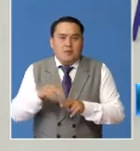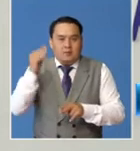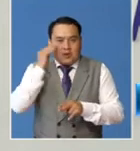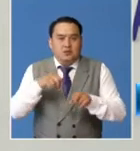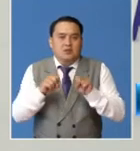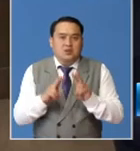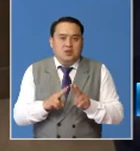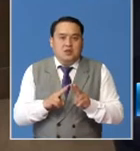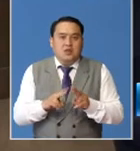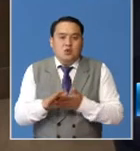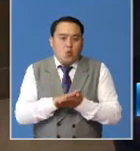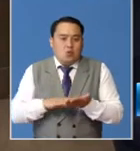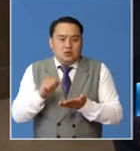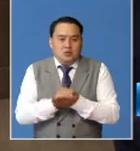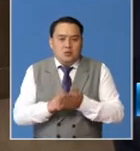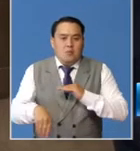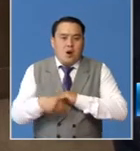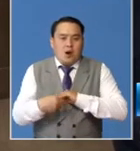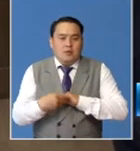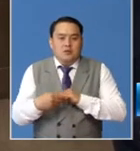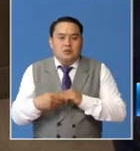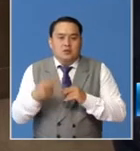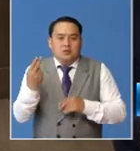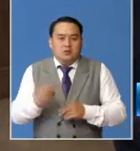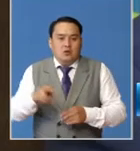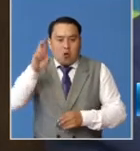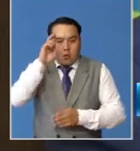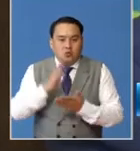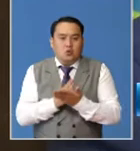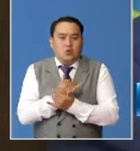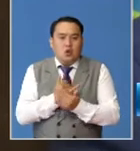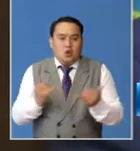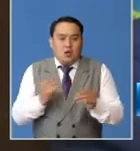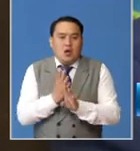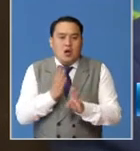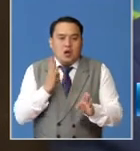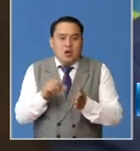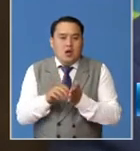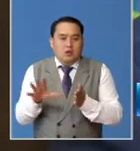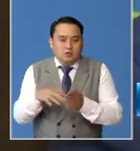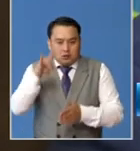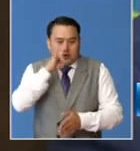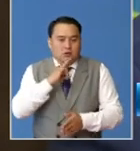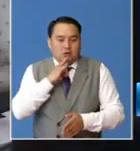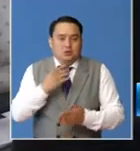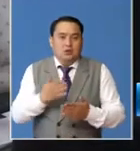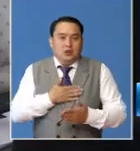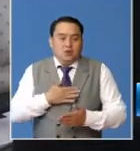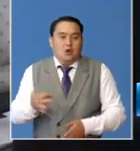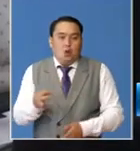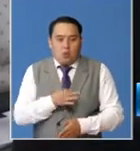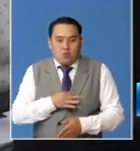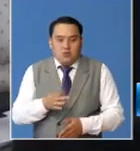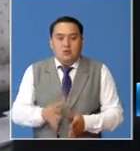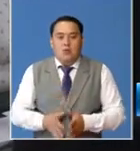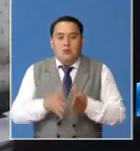мнению экспертов, искоренить коррупцию поможет цифровизация госуслуг. Портал электронного правительства Казахстана в нашей области